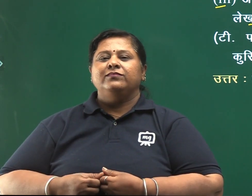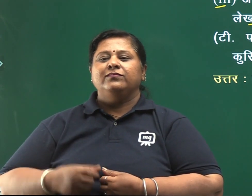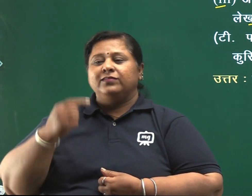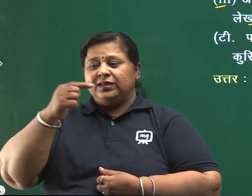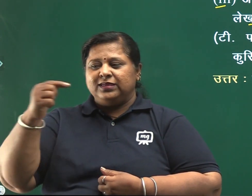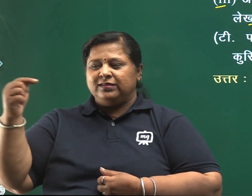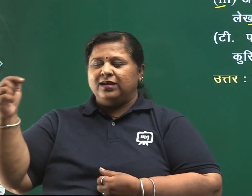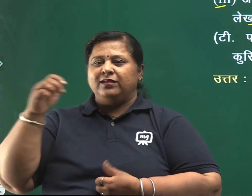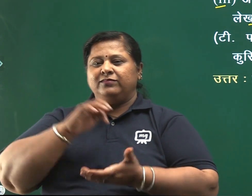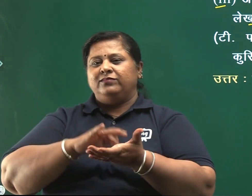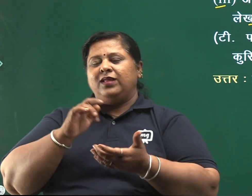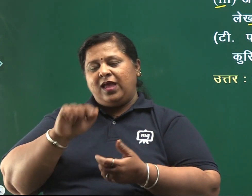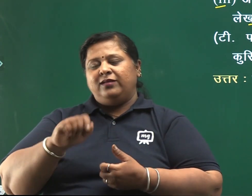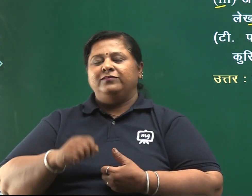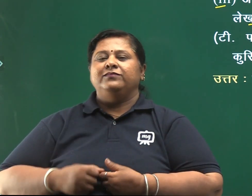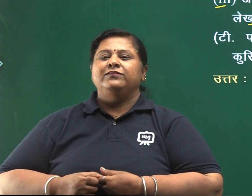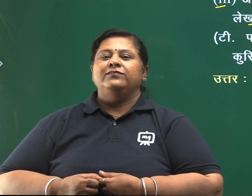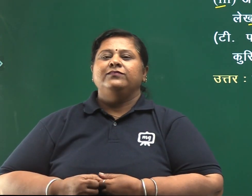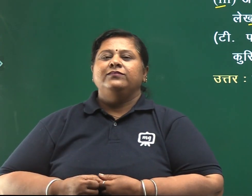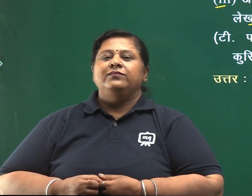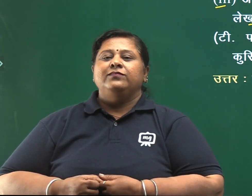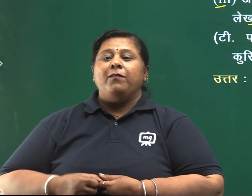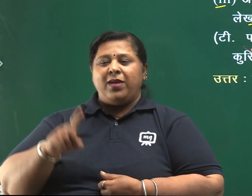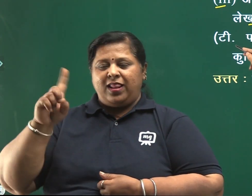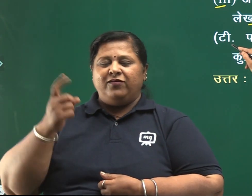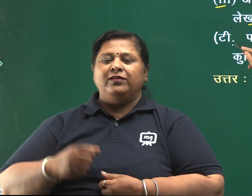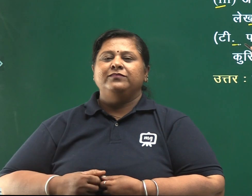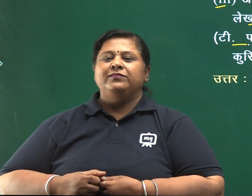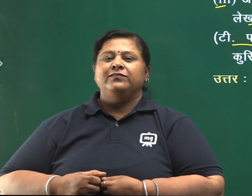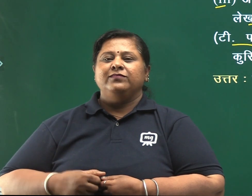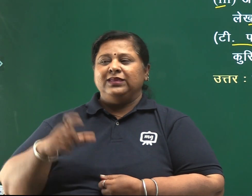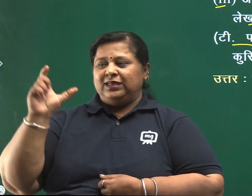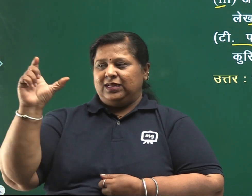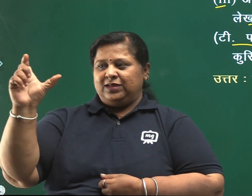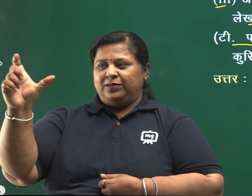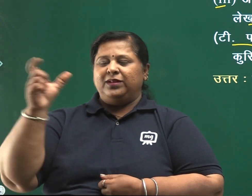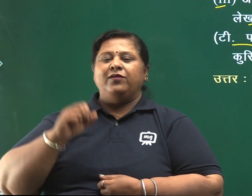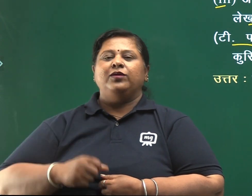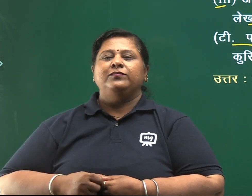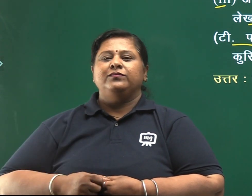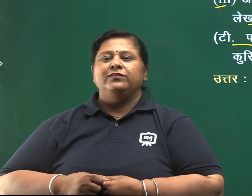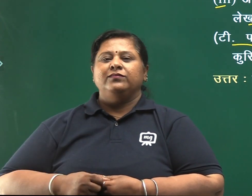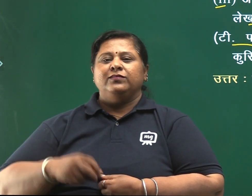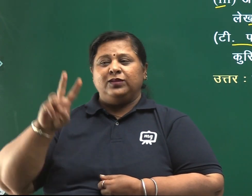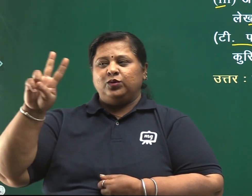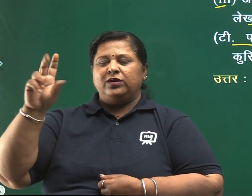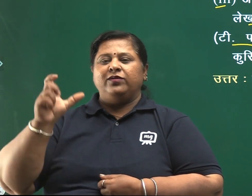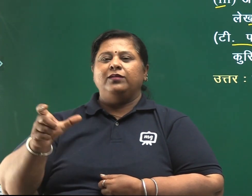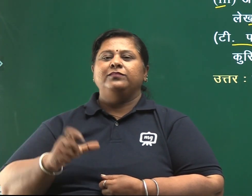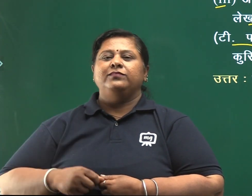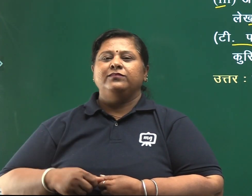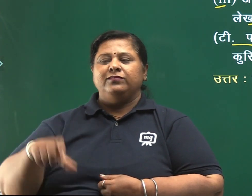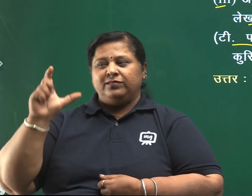रिक्त स्थान है। पहला विकल्प टी पद्मनाभन, दूसरा